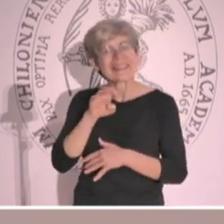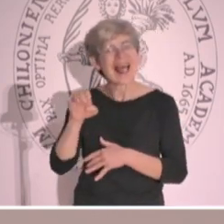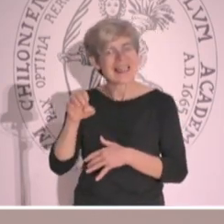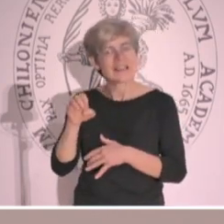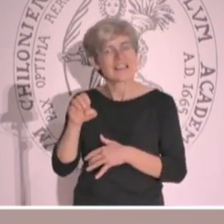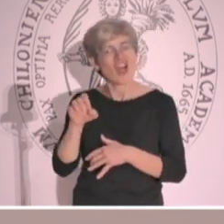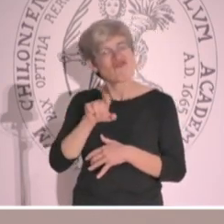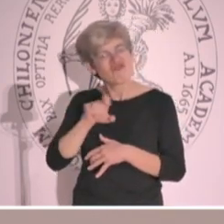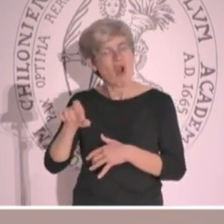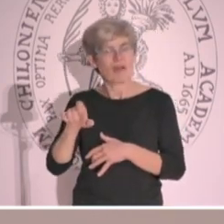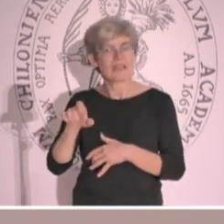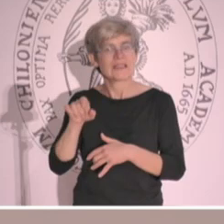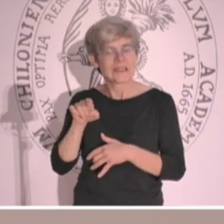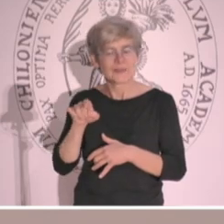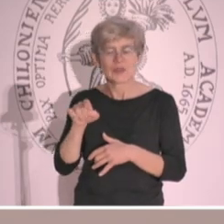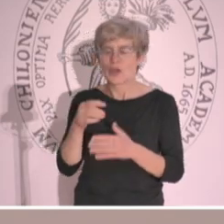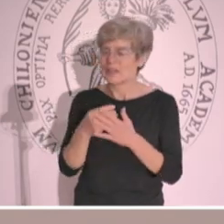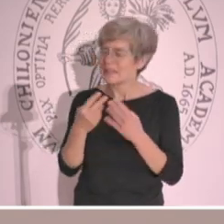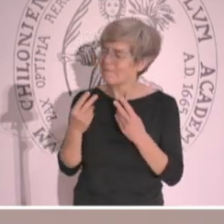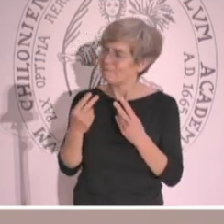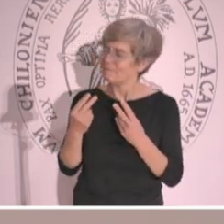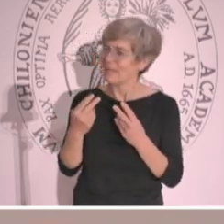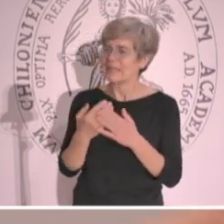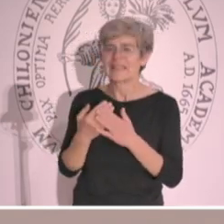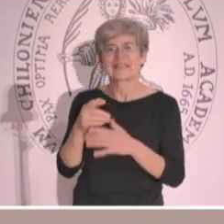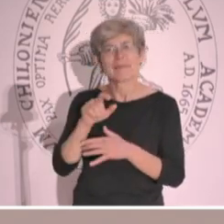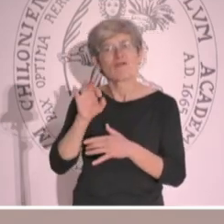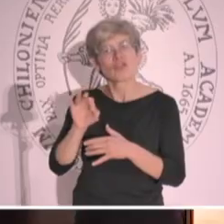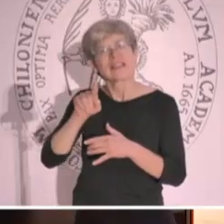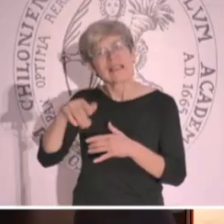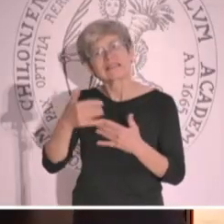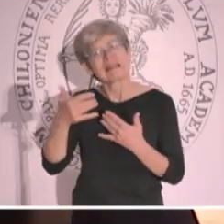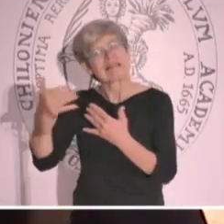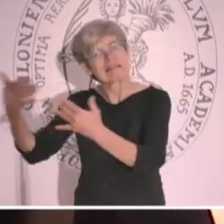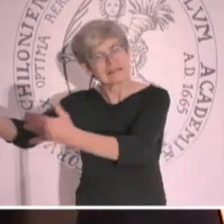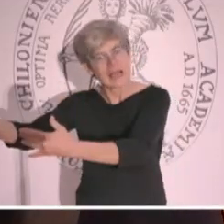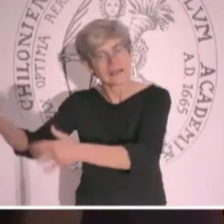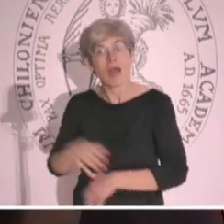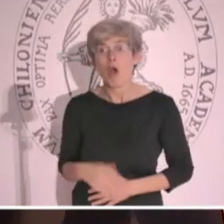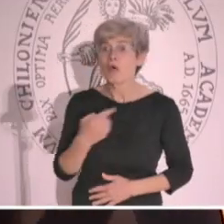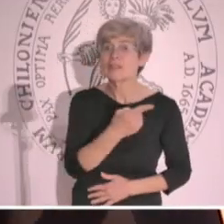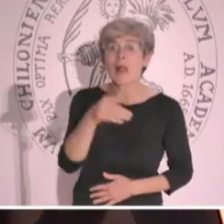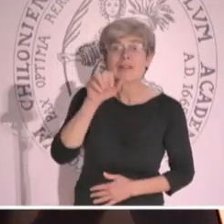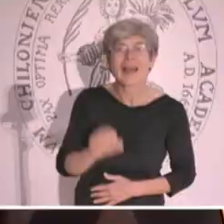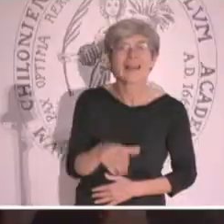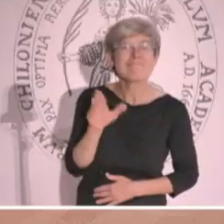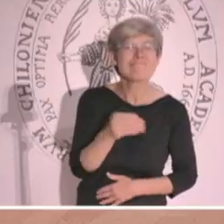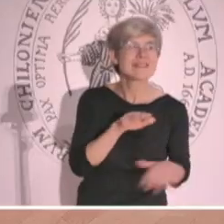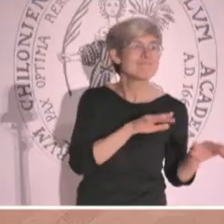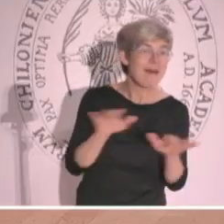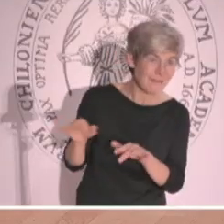großen transformativen Themen der nächsten Jahrzehnte, die Sie auch mitprägen sollen und